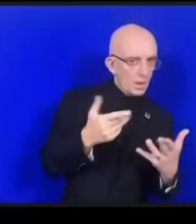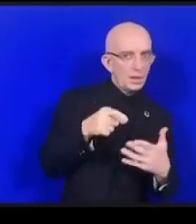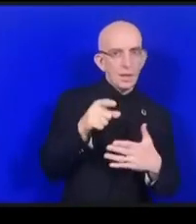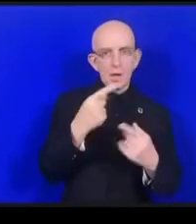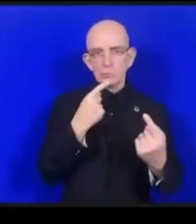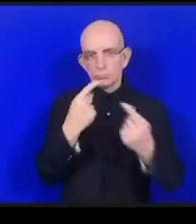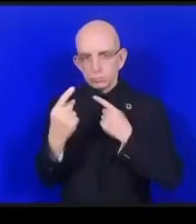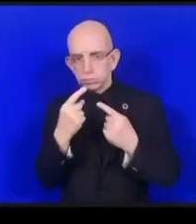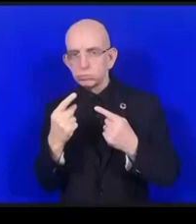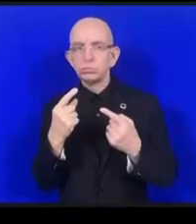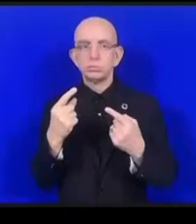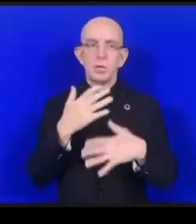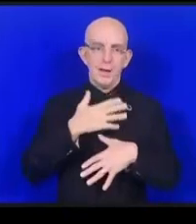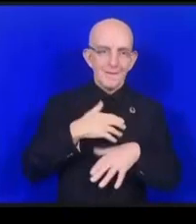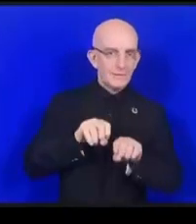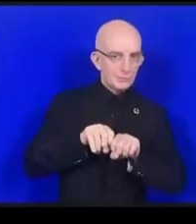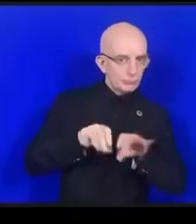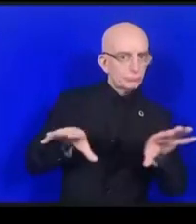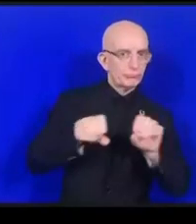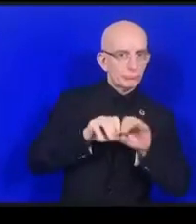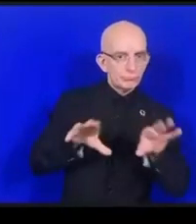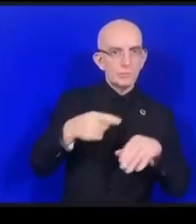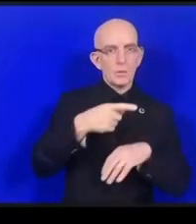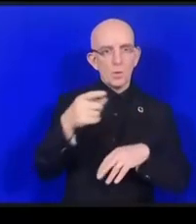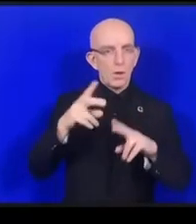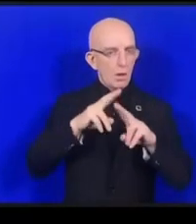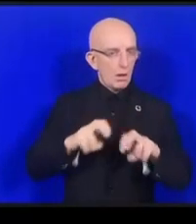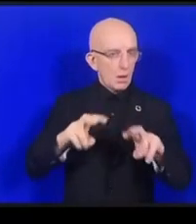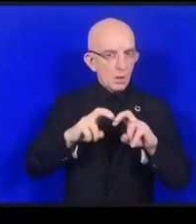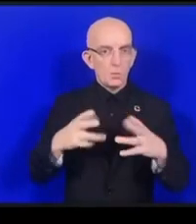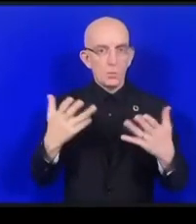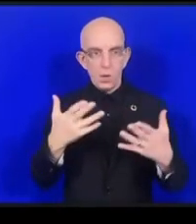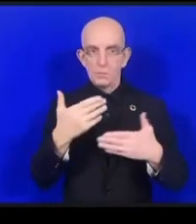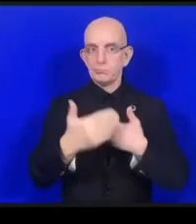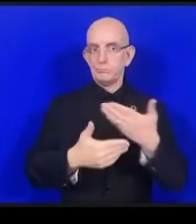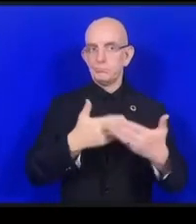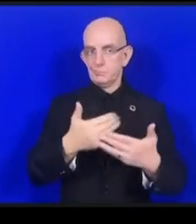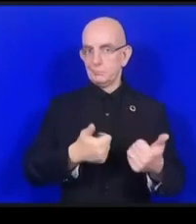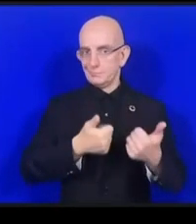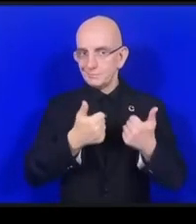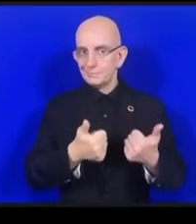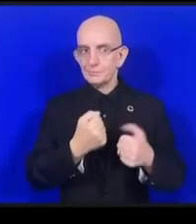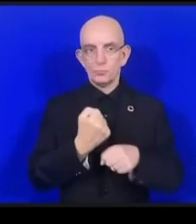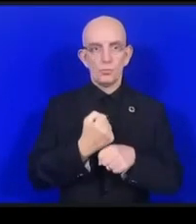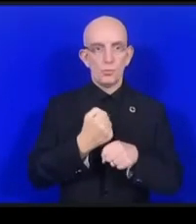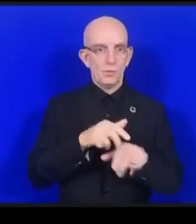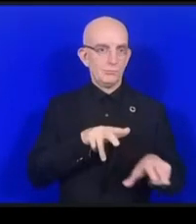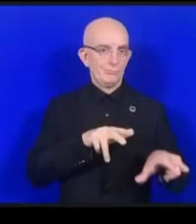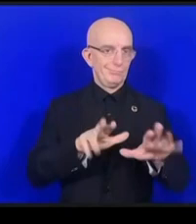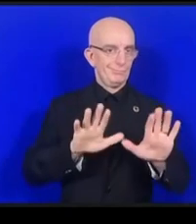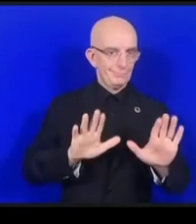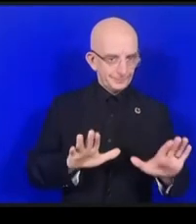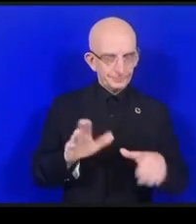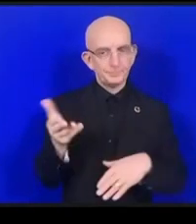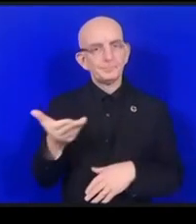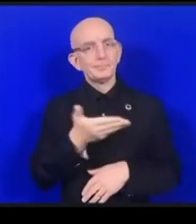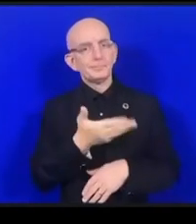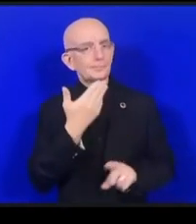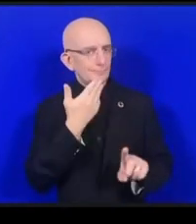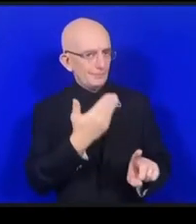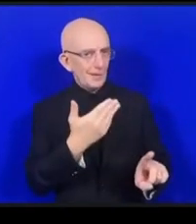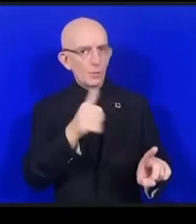мы пытаемся решить и анализ который мы публикуем Спасибо аври интернет вещей с человеческим